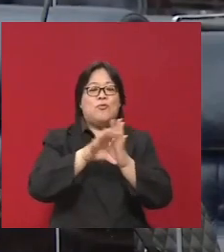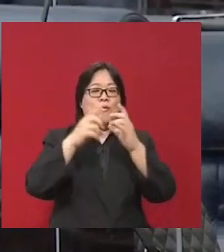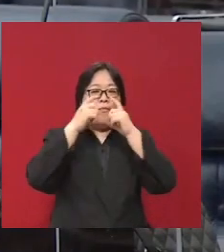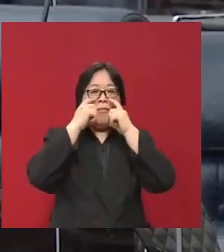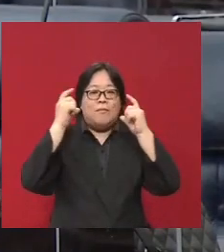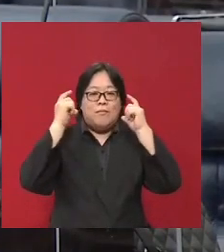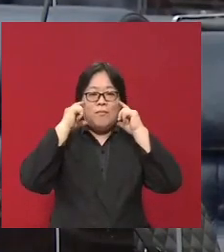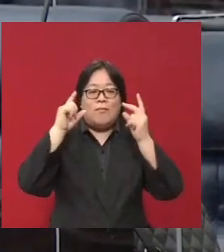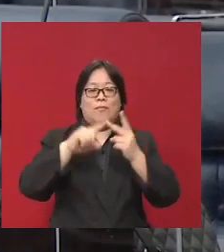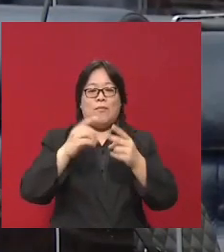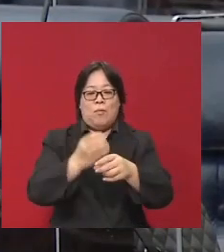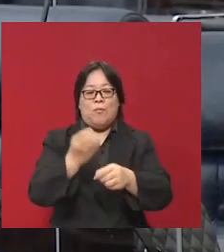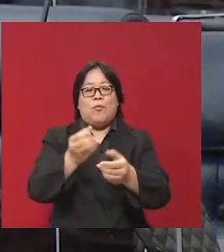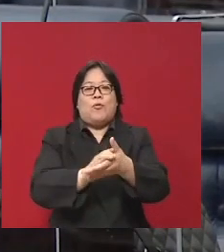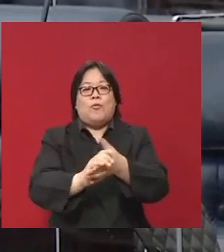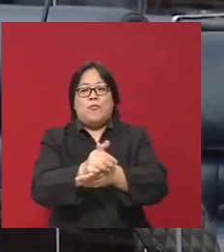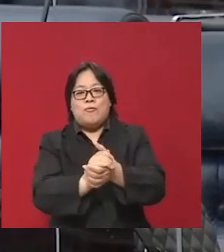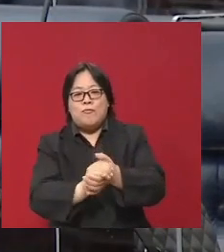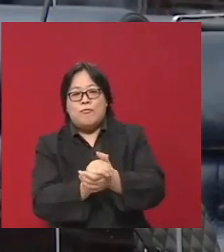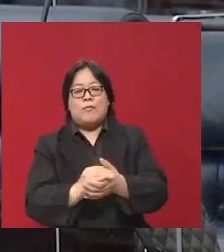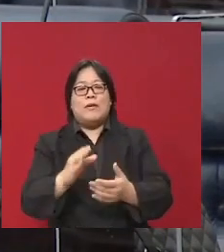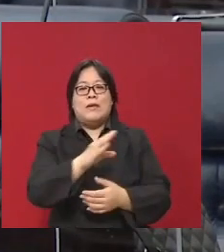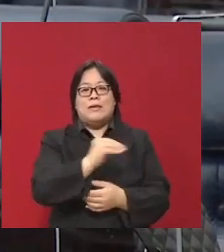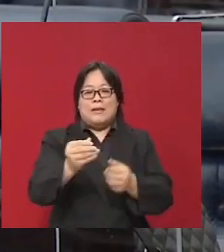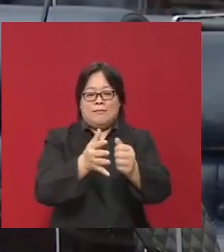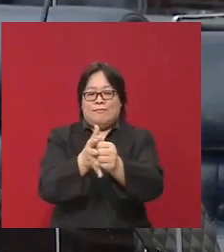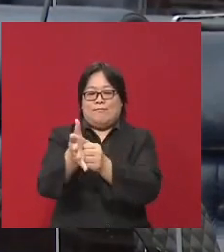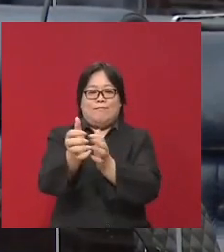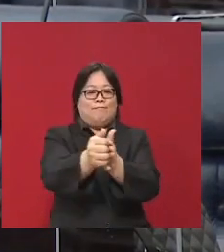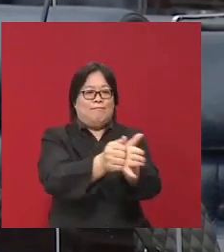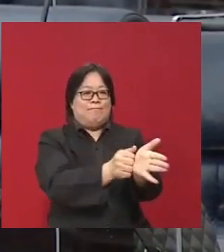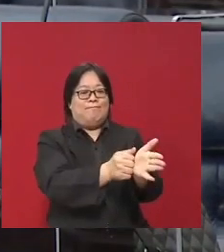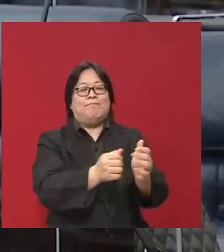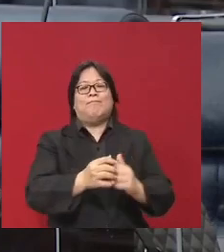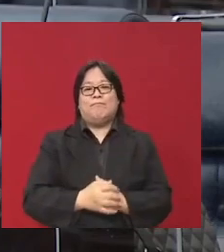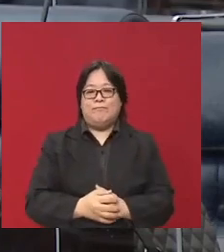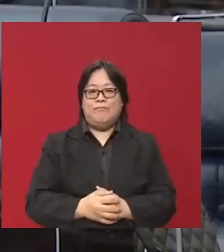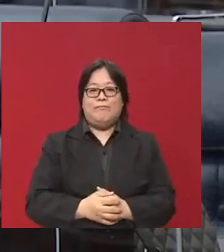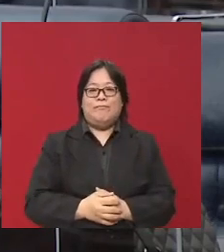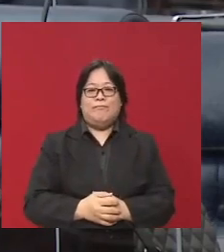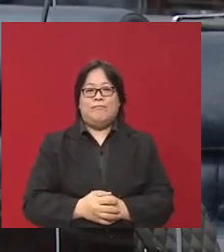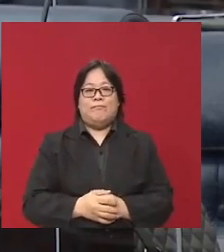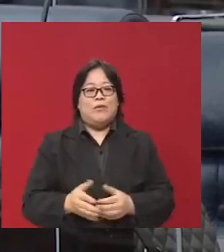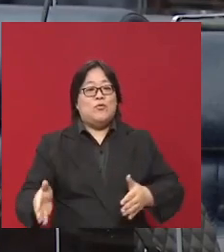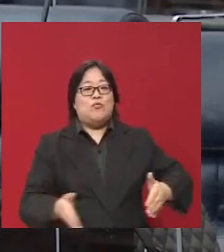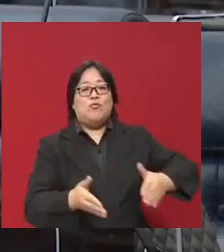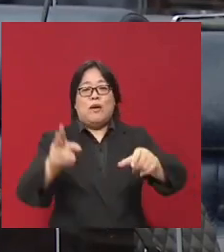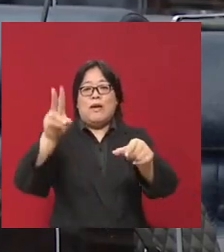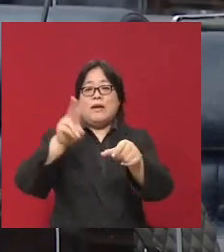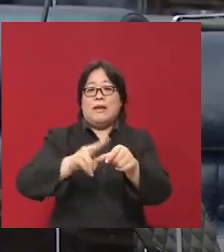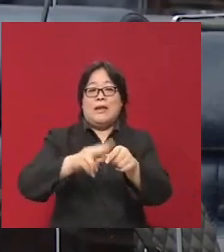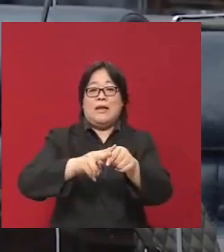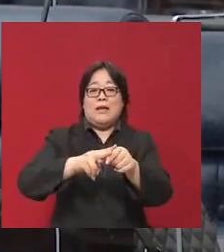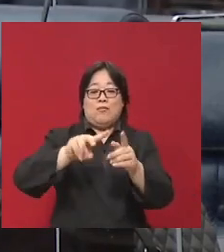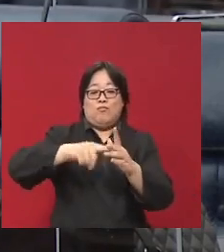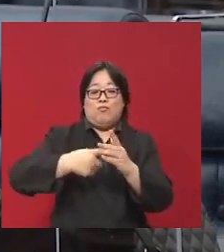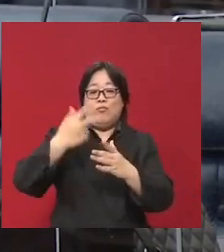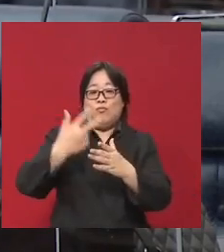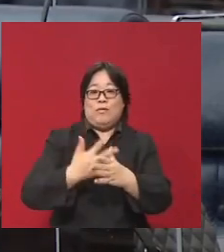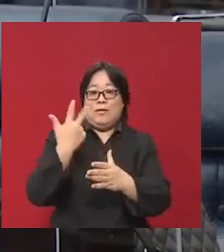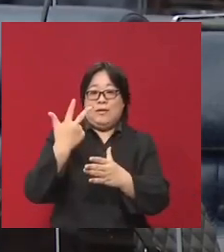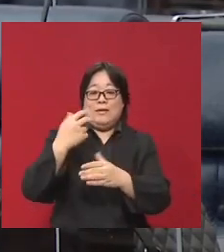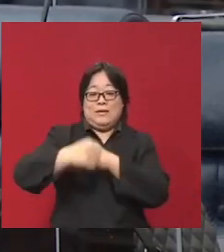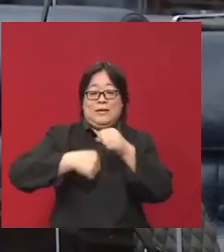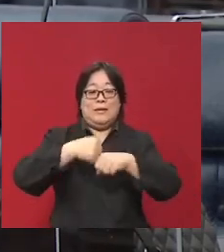muka botol pembasmi kuman dan sarung tangan terutama di sungai Klang sejak match